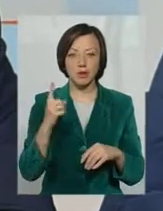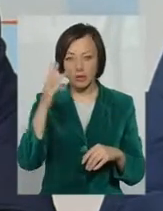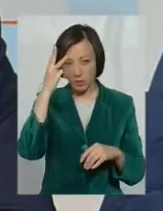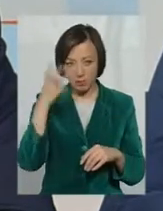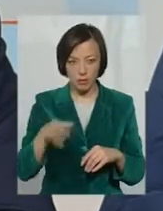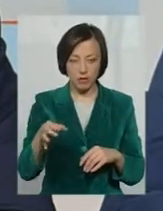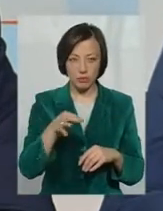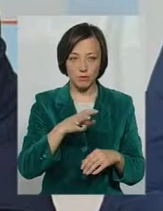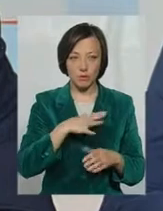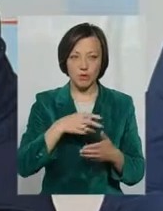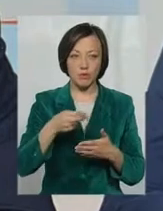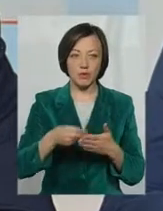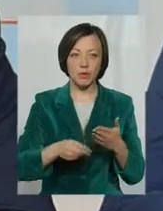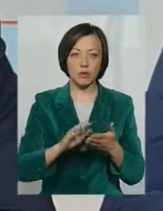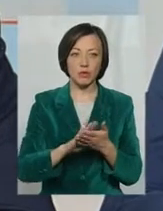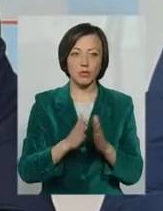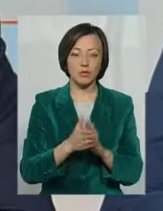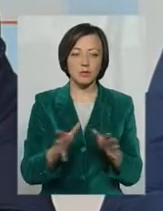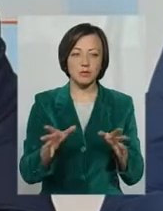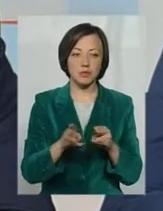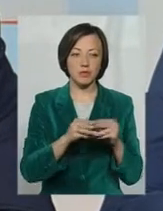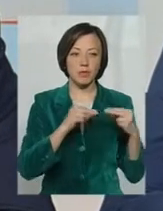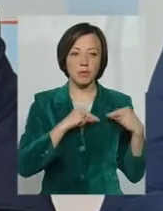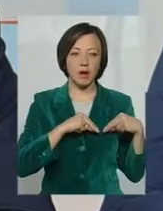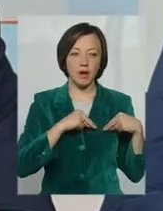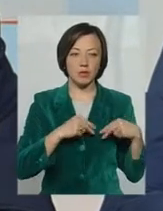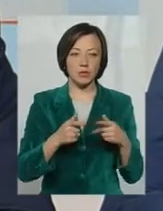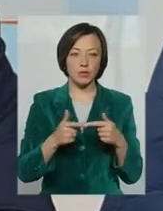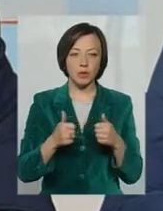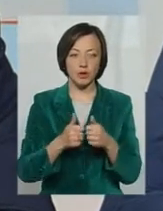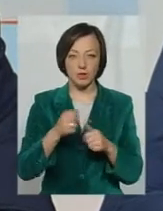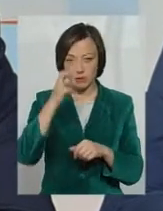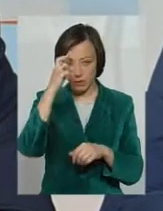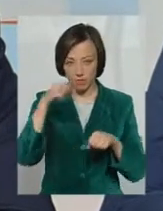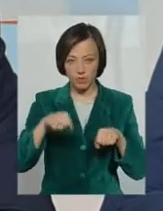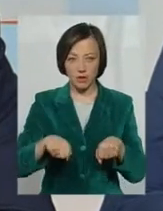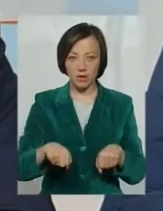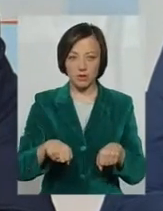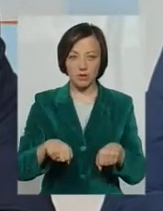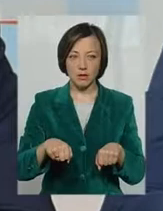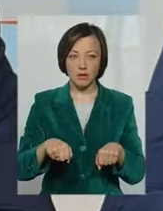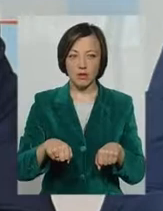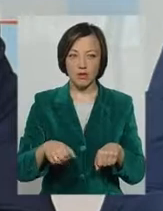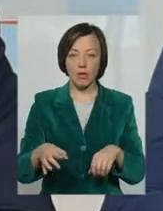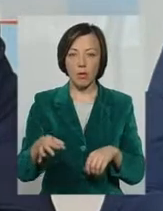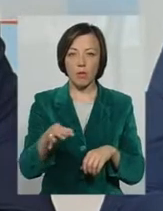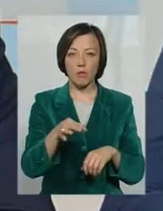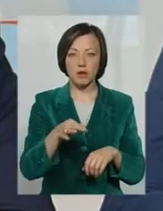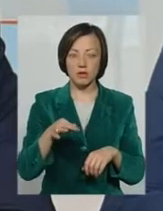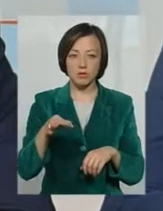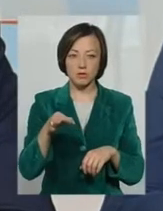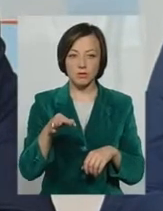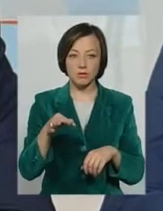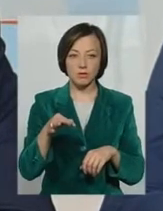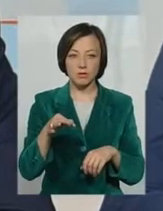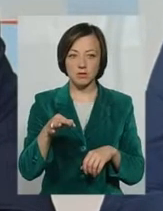було підписано договір про плідну співпрацю між органами державної влади в особі обласної державної ради та